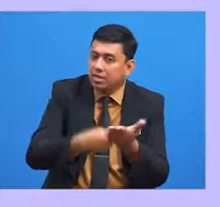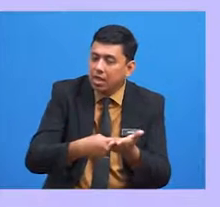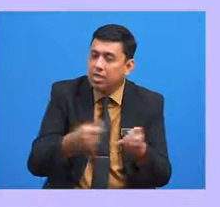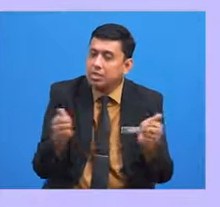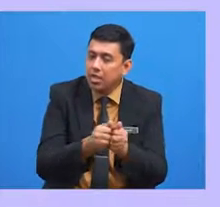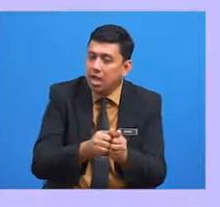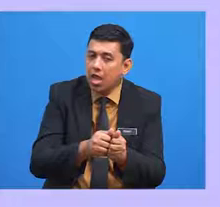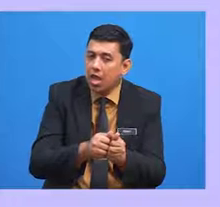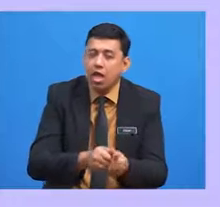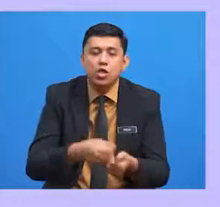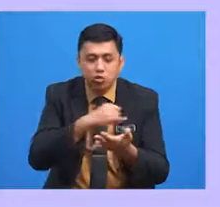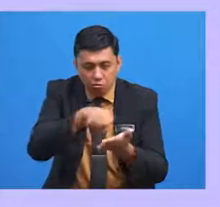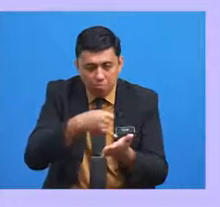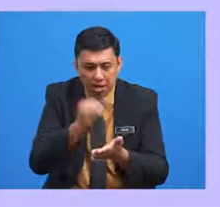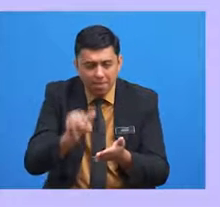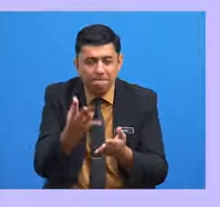dengan kuantiti diminta.